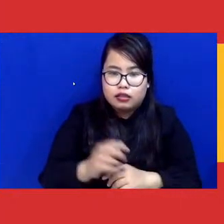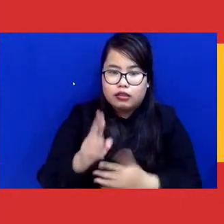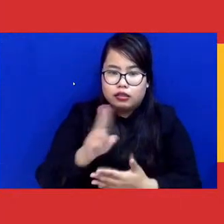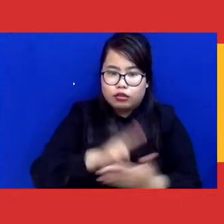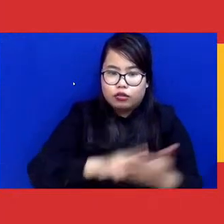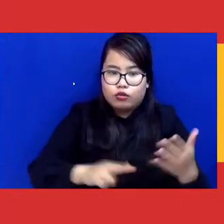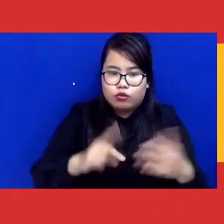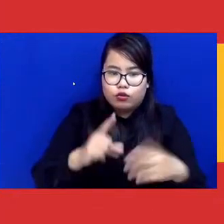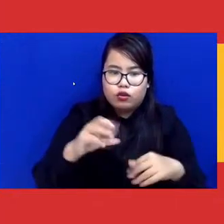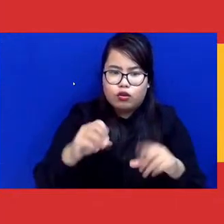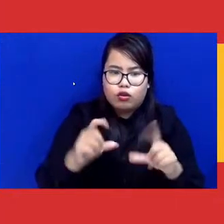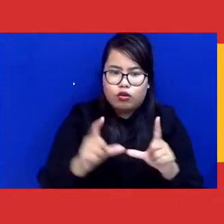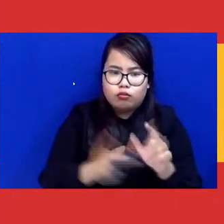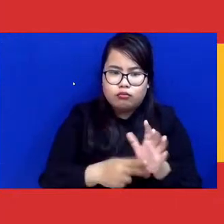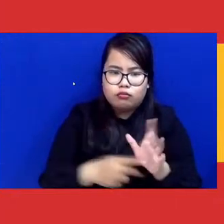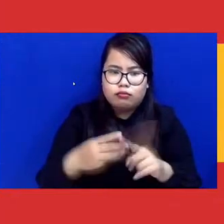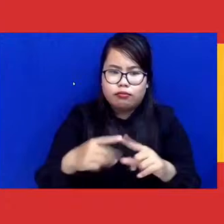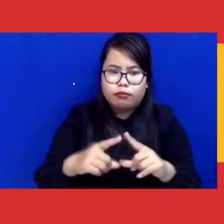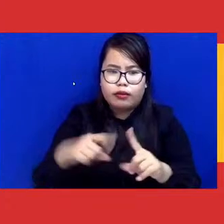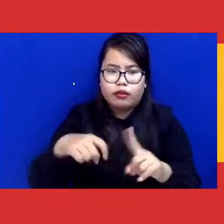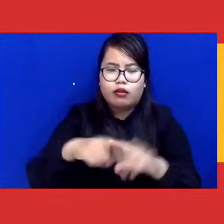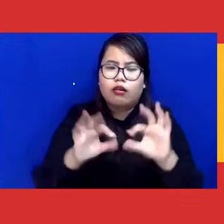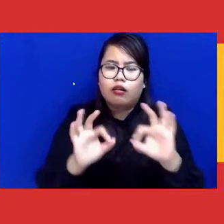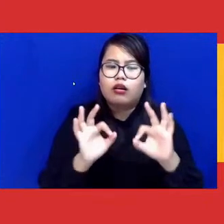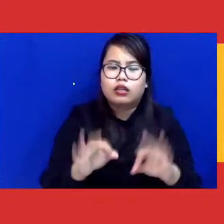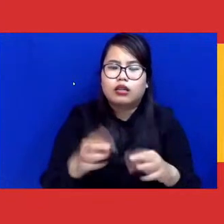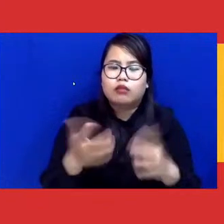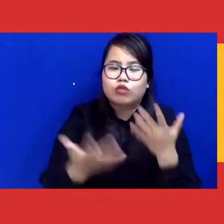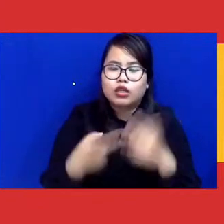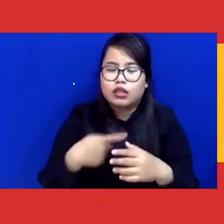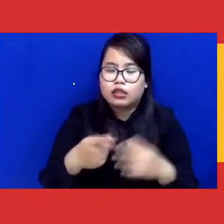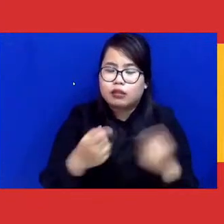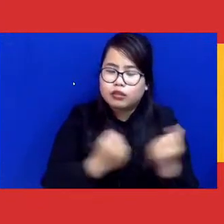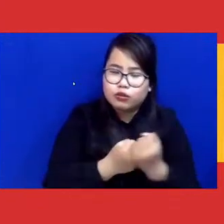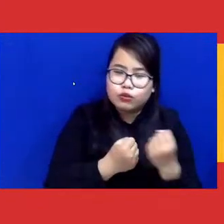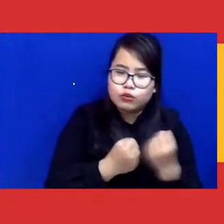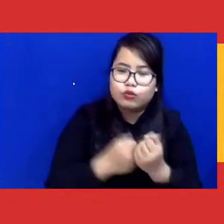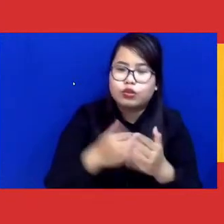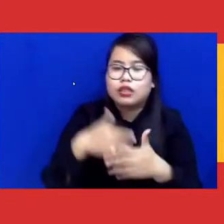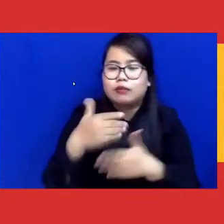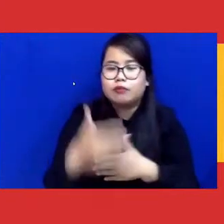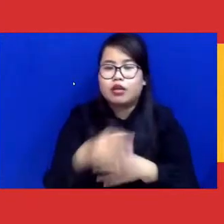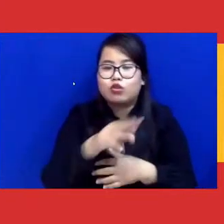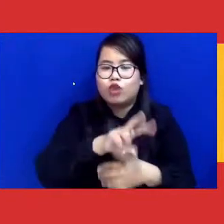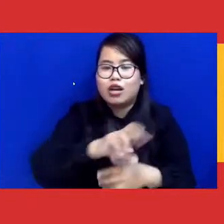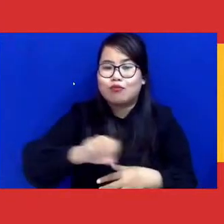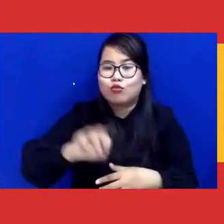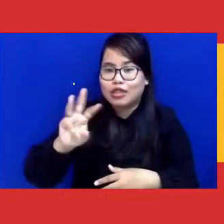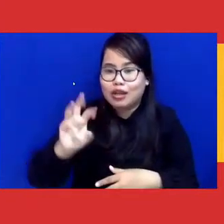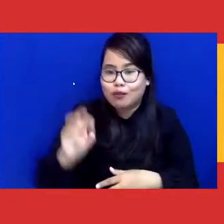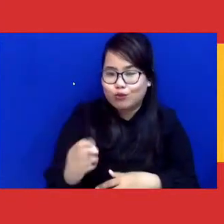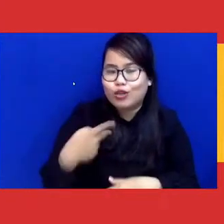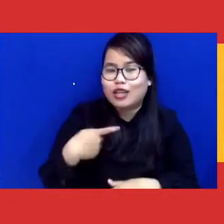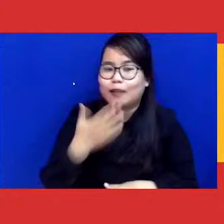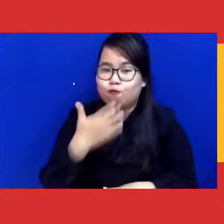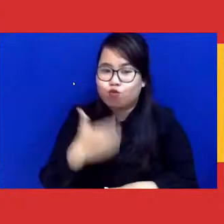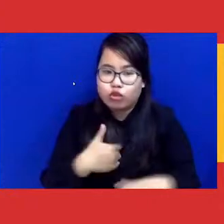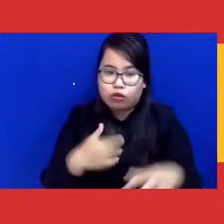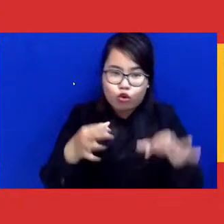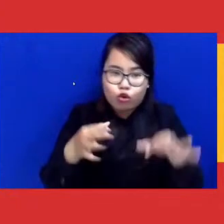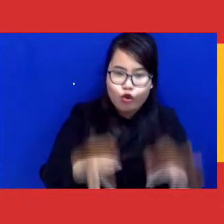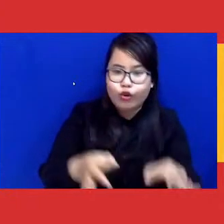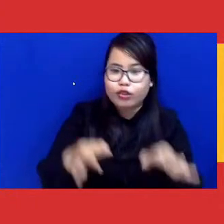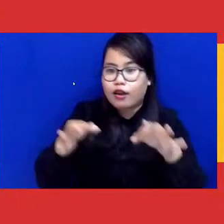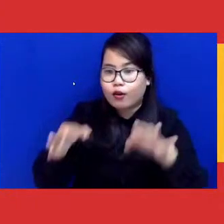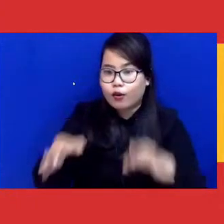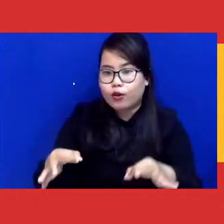Institute, kira-kira harapan kita dukung ke depan pada 2030 kita mempunyai kota-kota